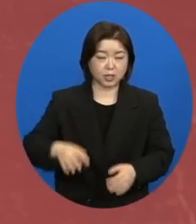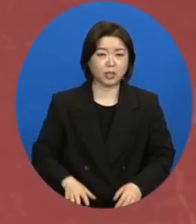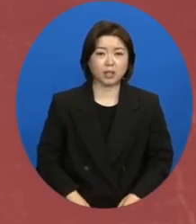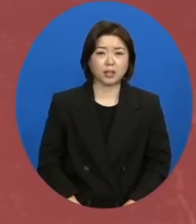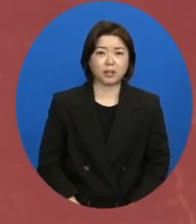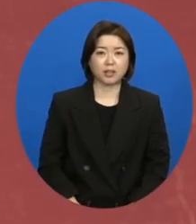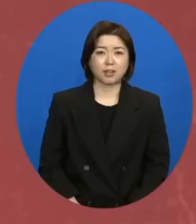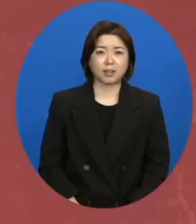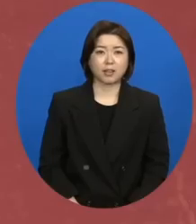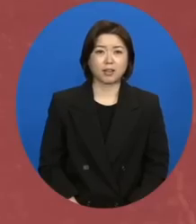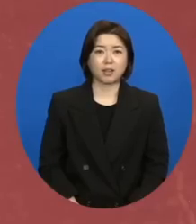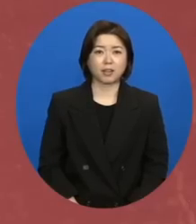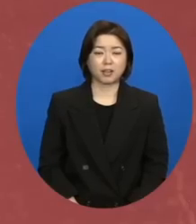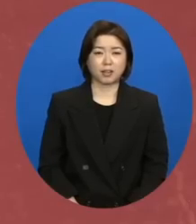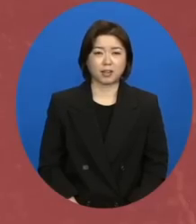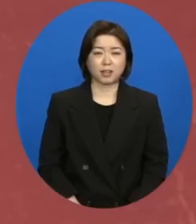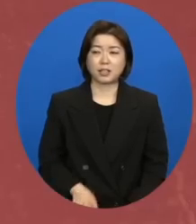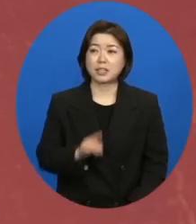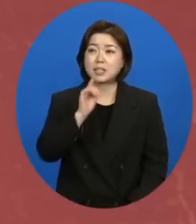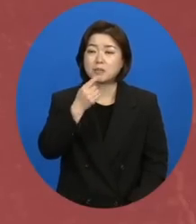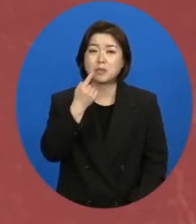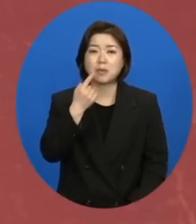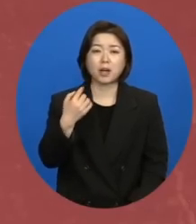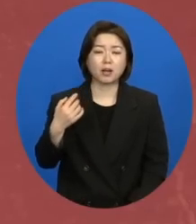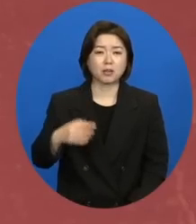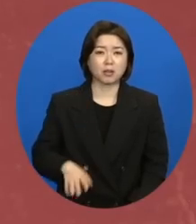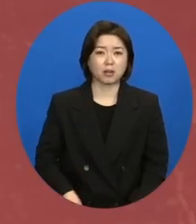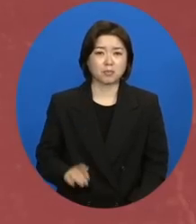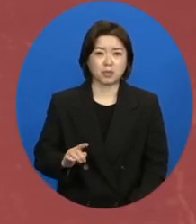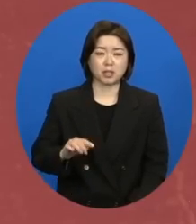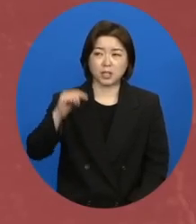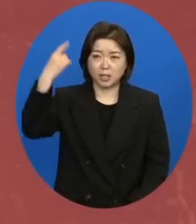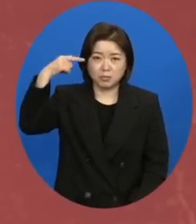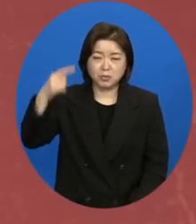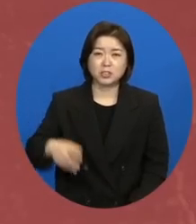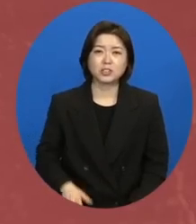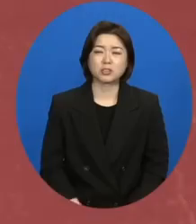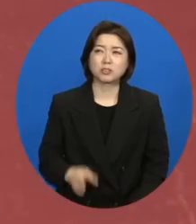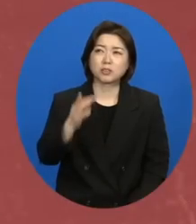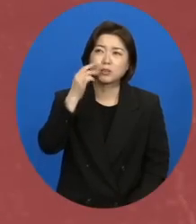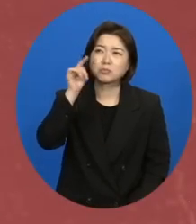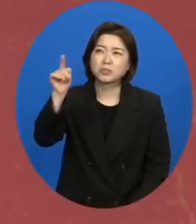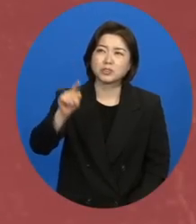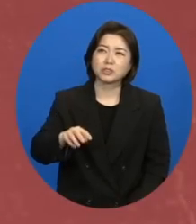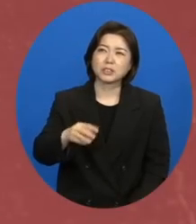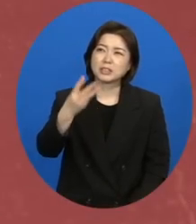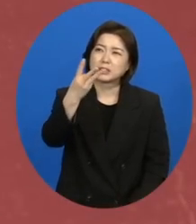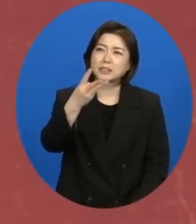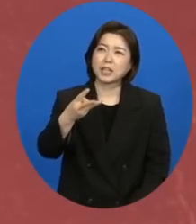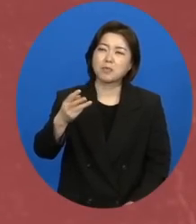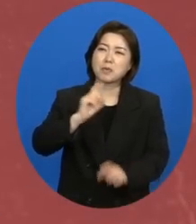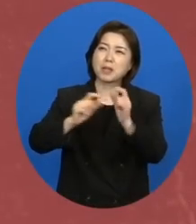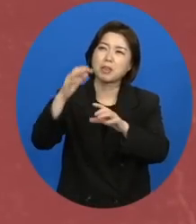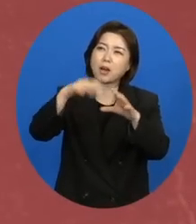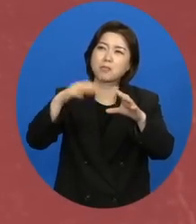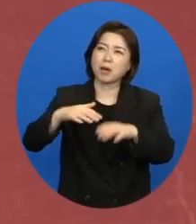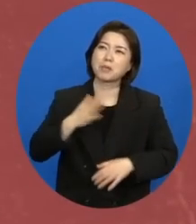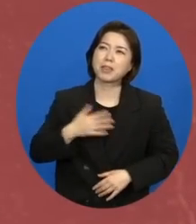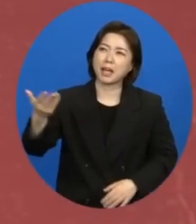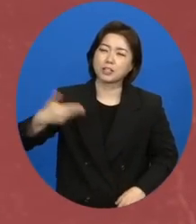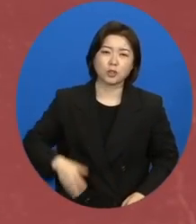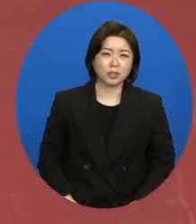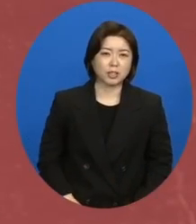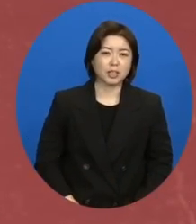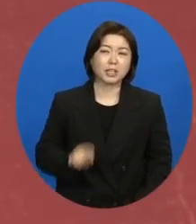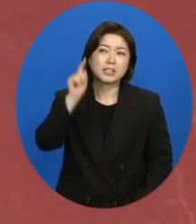거의 입에 달고 사는 게 뭐냐면 미친놈 미국놈들 3일만 더 파면 지들 건데 날 줬네. 3일만 더